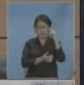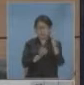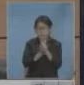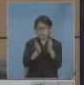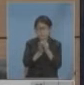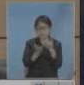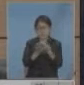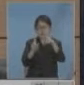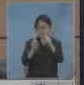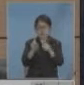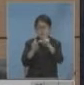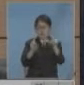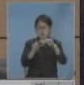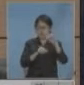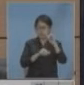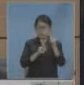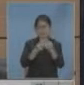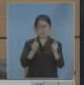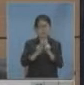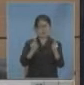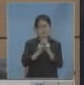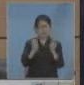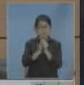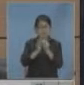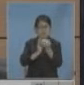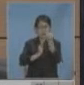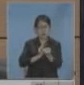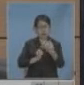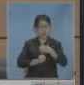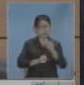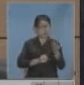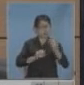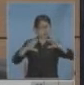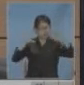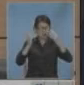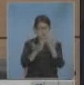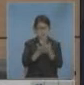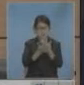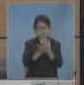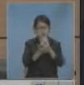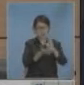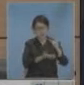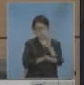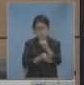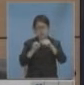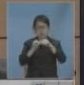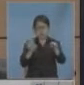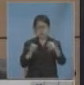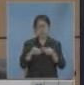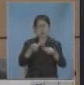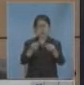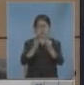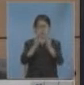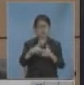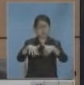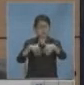ไปแต่กรรมาธิการเสียงข้างน้อยก็ต้องการให้รัฐบาลได้จัดงบประมาณจำนวนนี้ได้ลงสู่พี่น้องประชาชนทั้งประเทศเพ